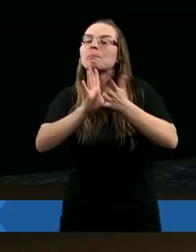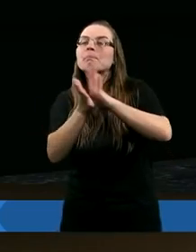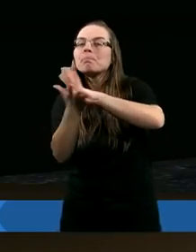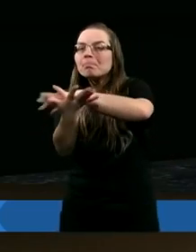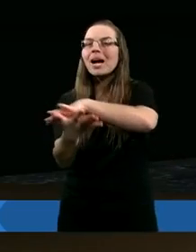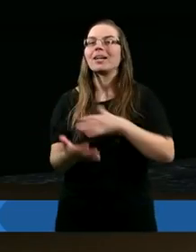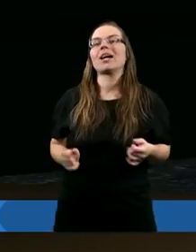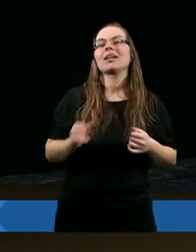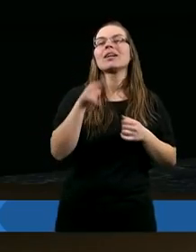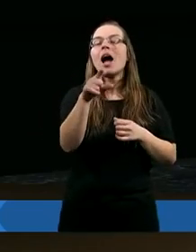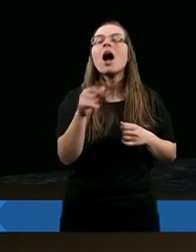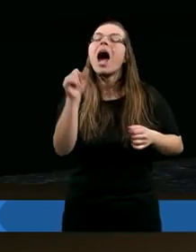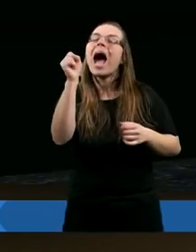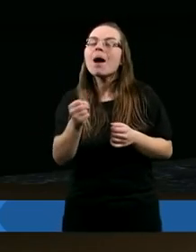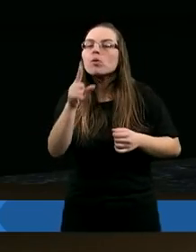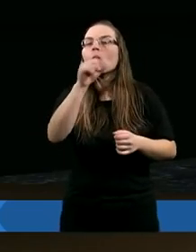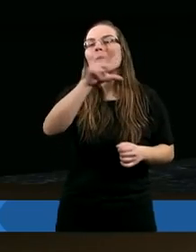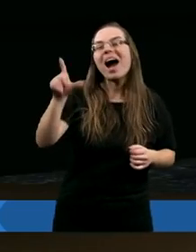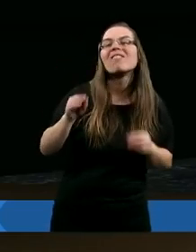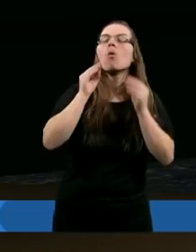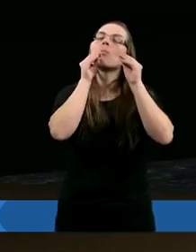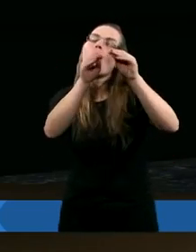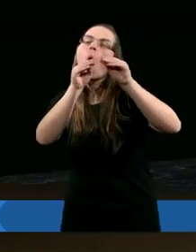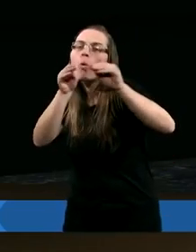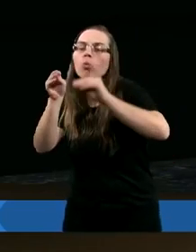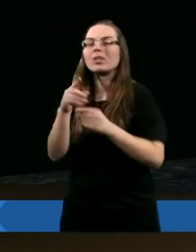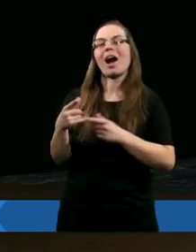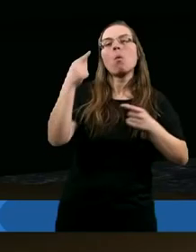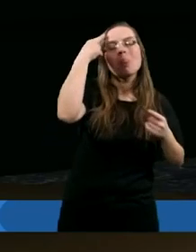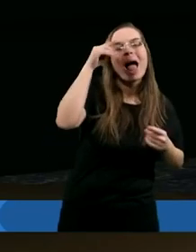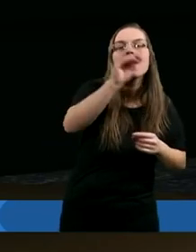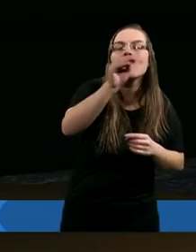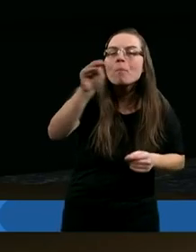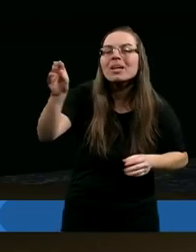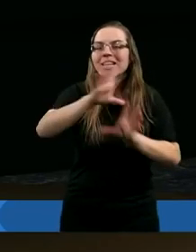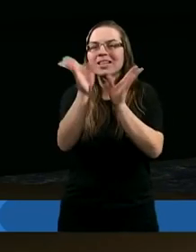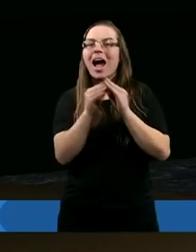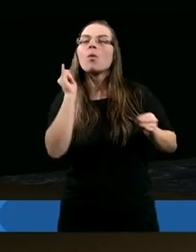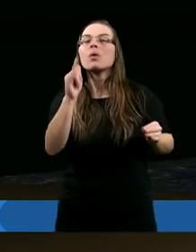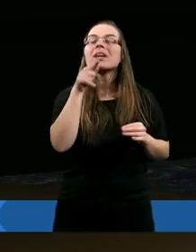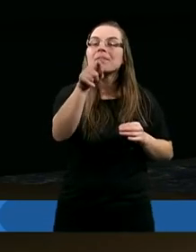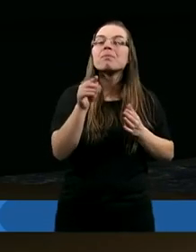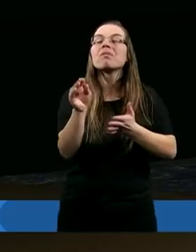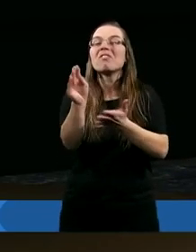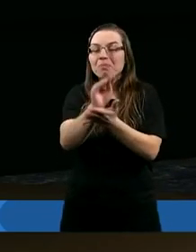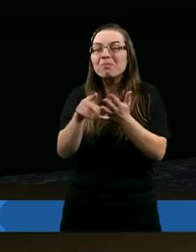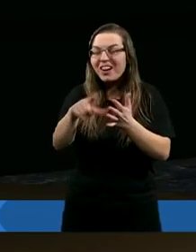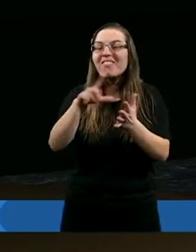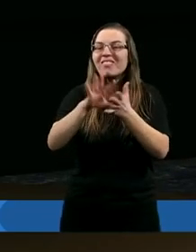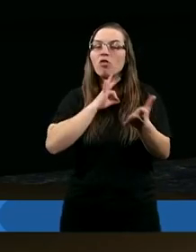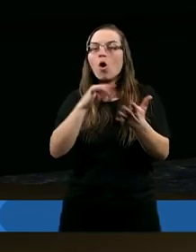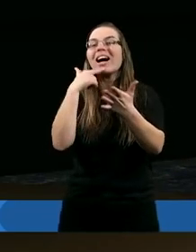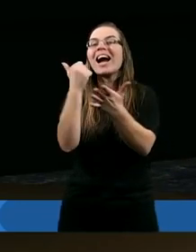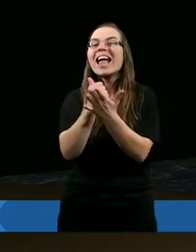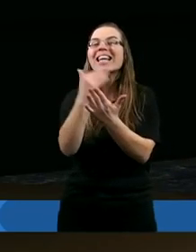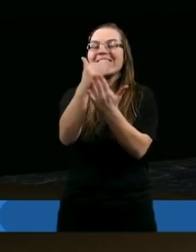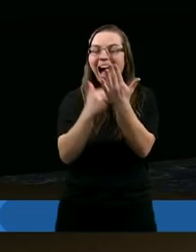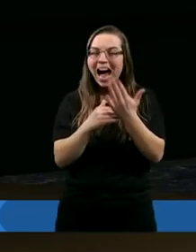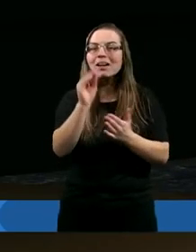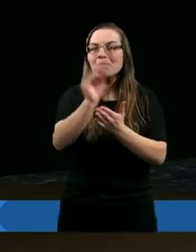apostoł Paweł poucza ich, napomina i też pisze w swoich listach,